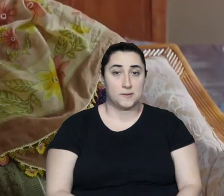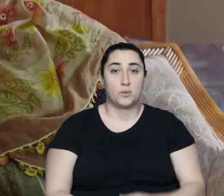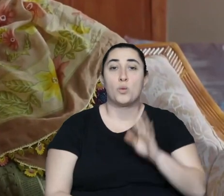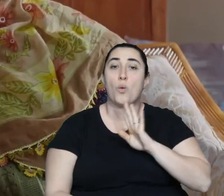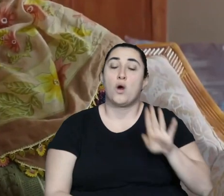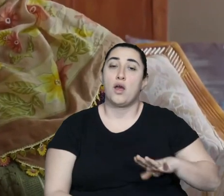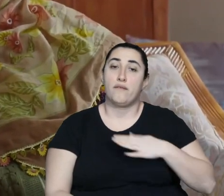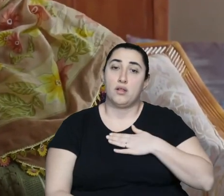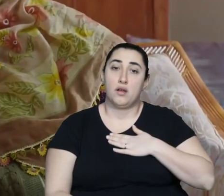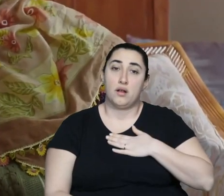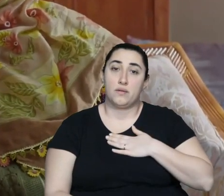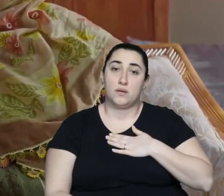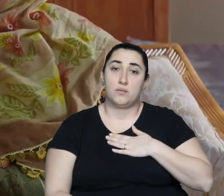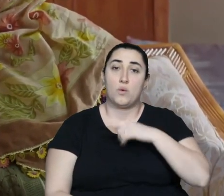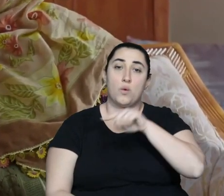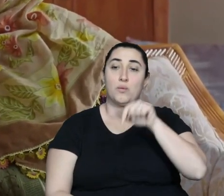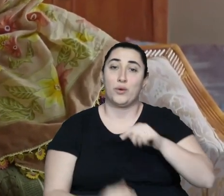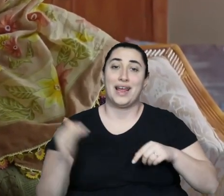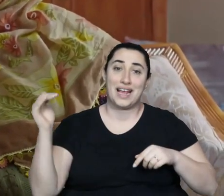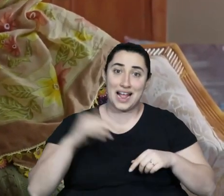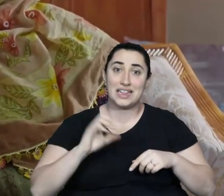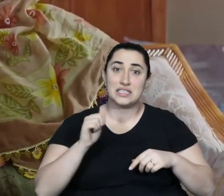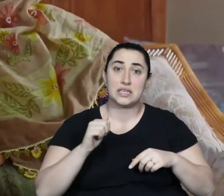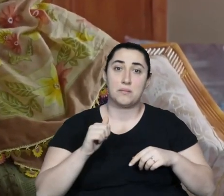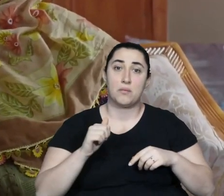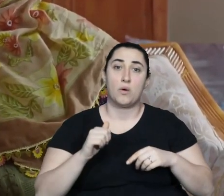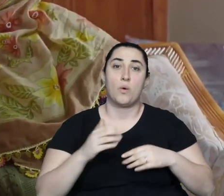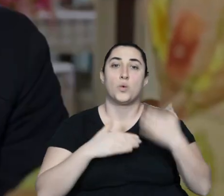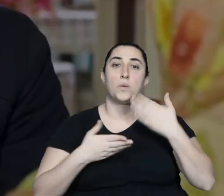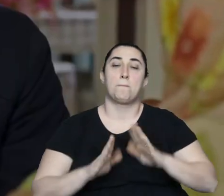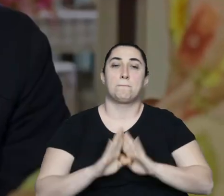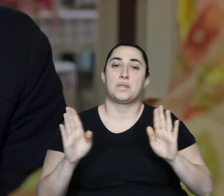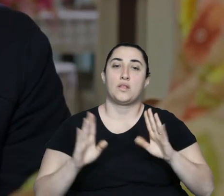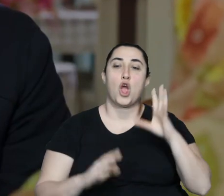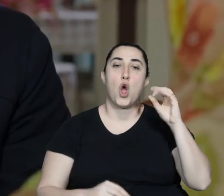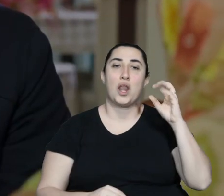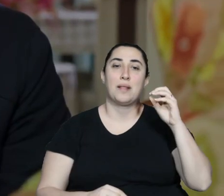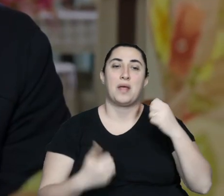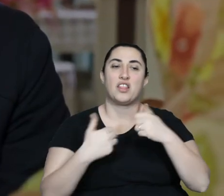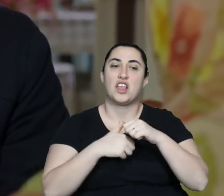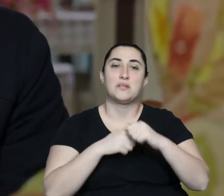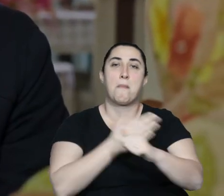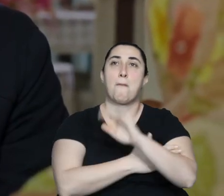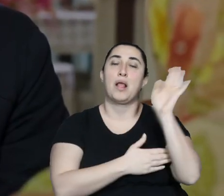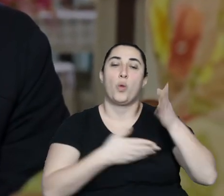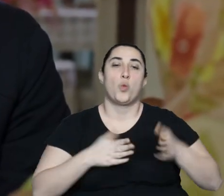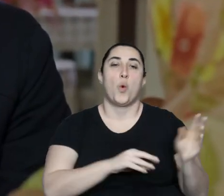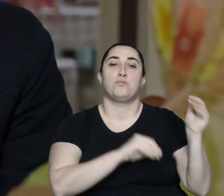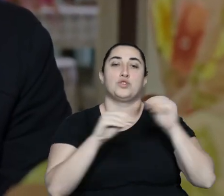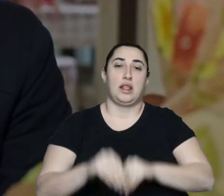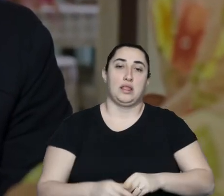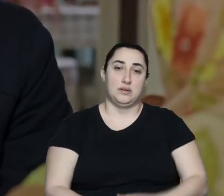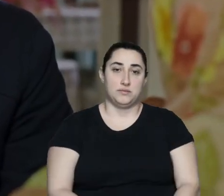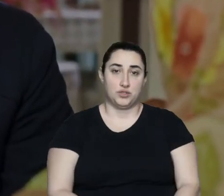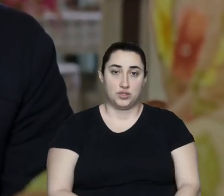Yok evladım. Onlar buraya geldiğinde çoktan doğmuştu. Öğretmenin hanımı memleketinde doğurtmuş.